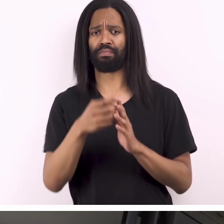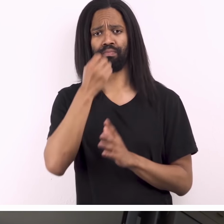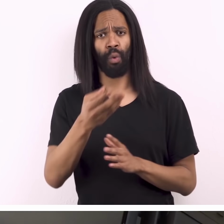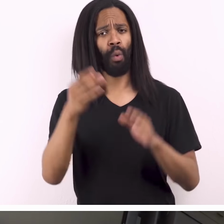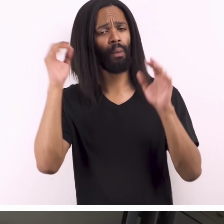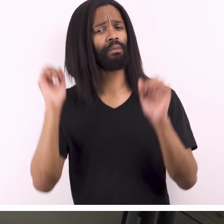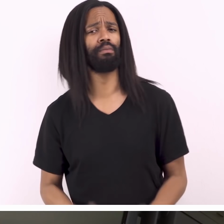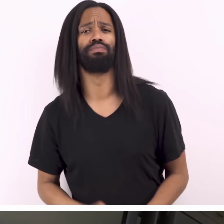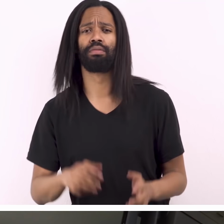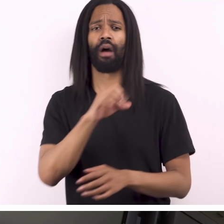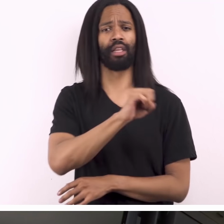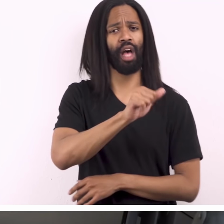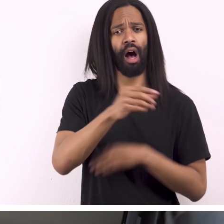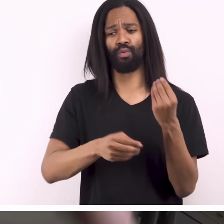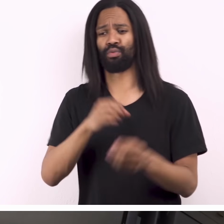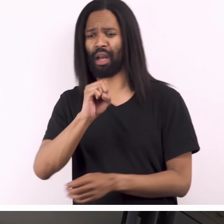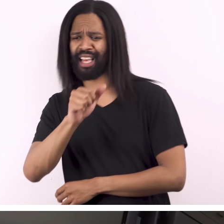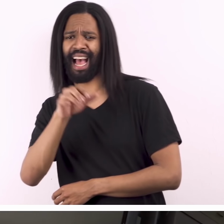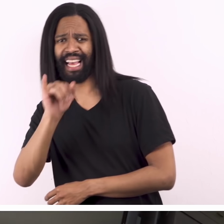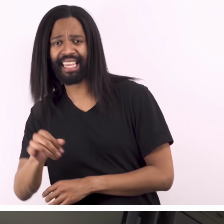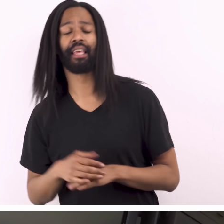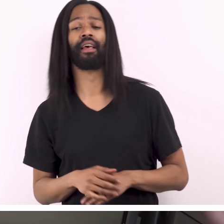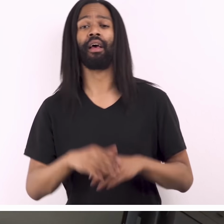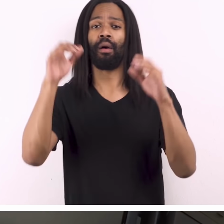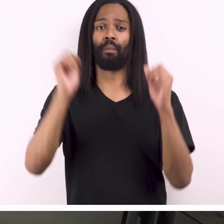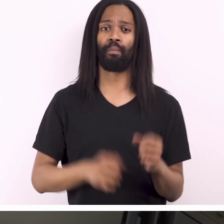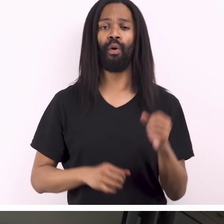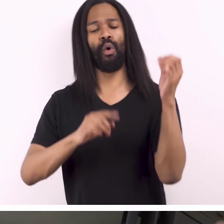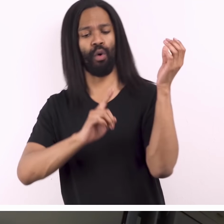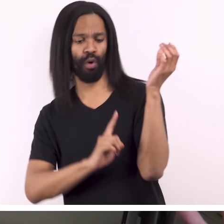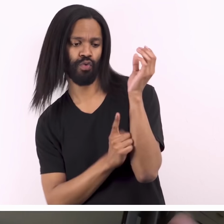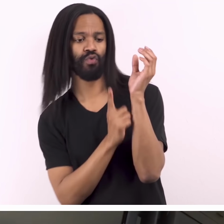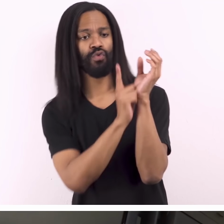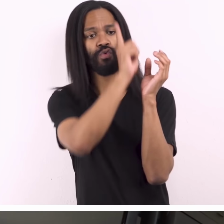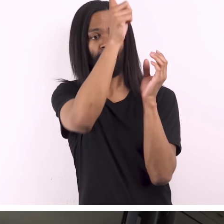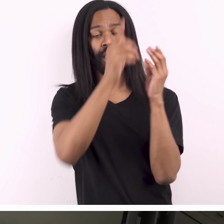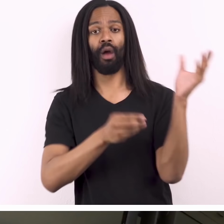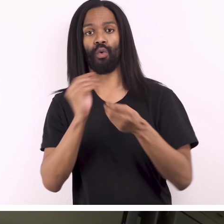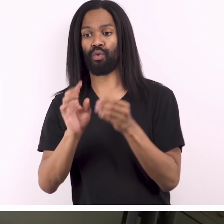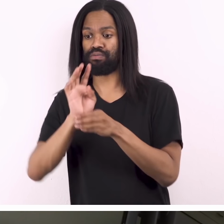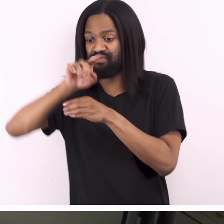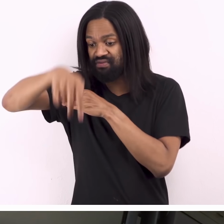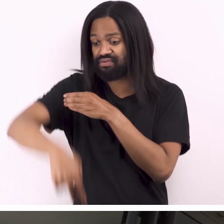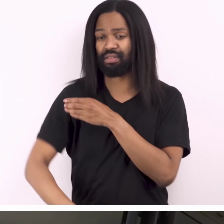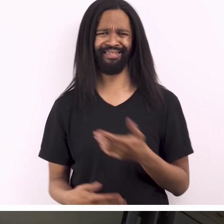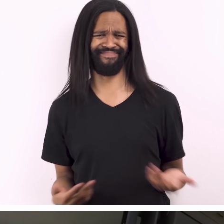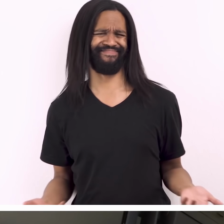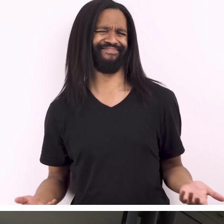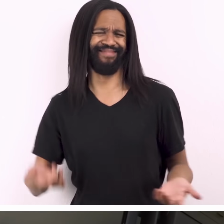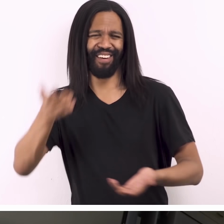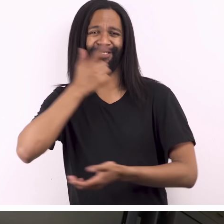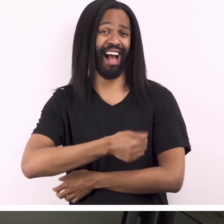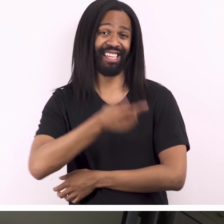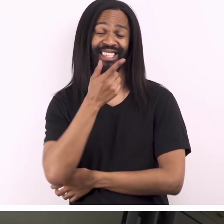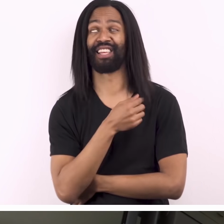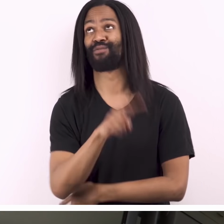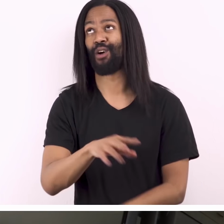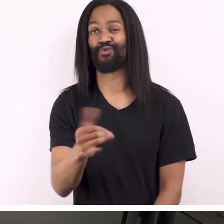intermédiaire, vous pouvez le faire pendouiller, vous pouvez le mettre sur tuteur, vous pouvez tout faire avec lui, c'est un facile. Il est vraiment cool, voilà, le